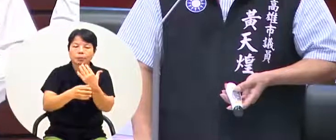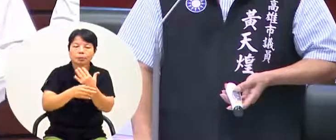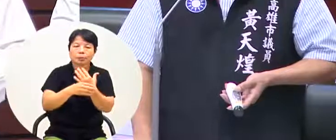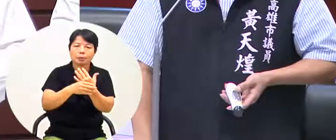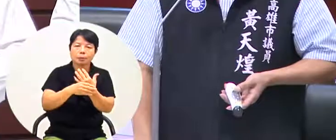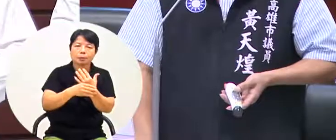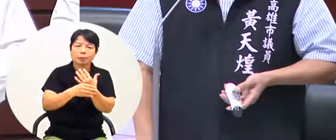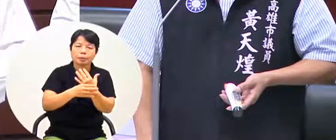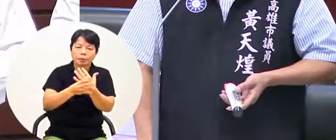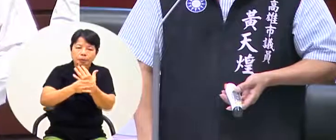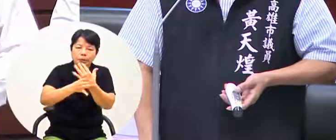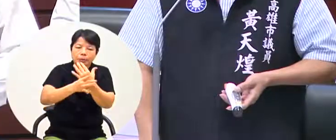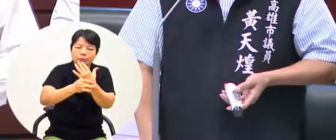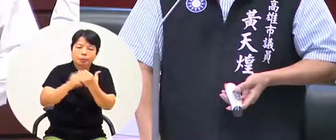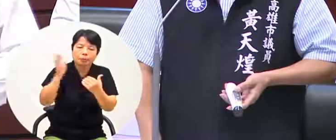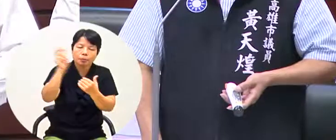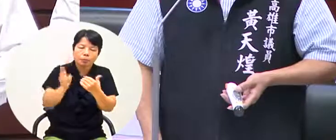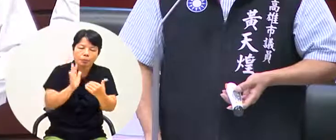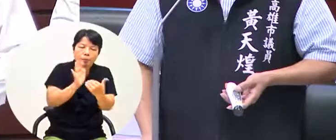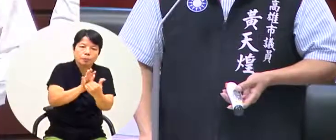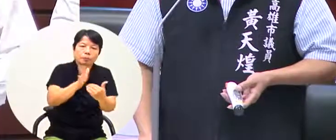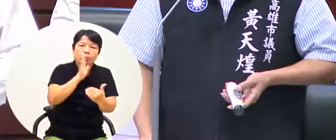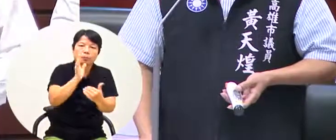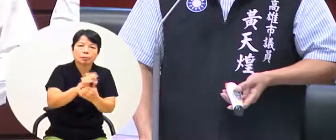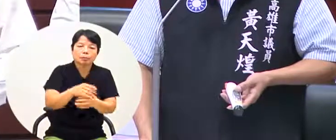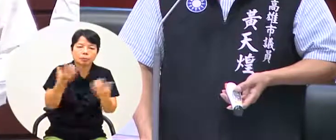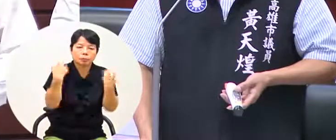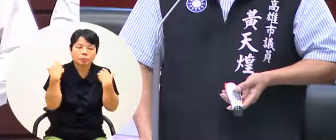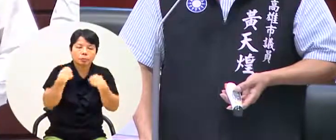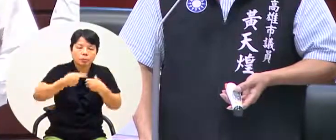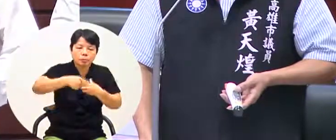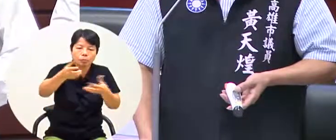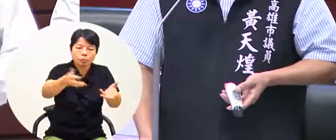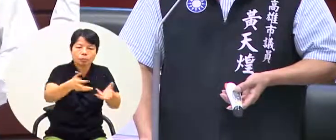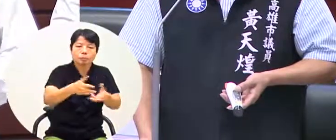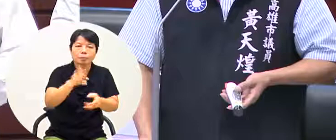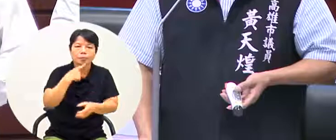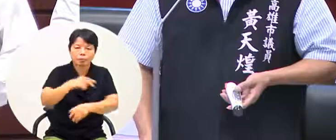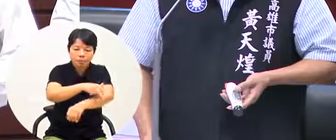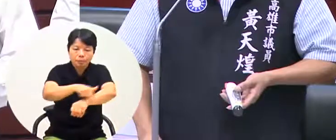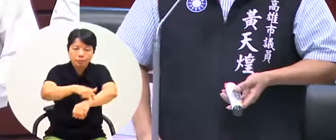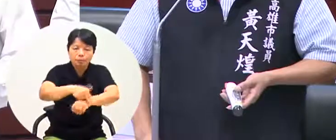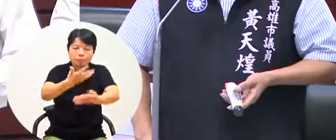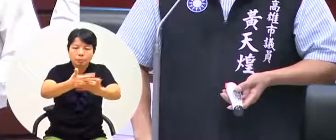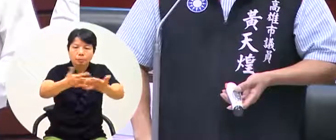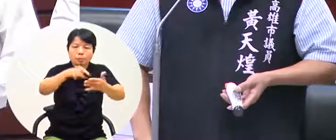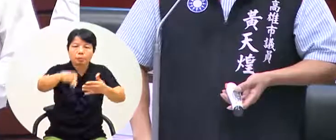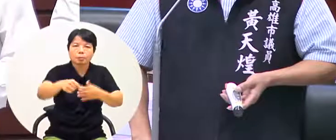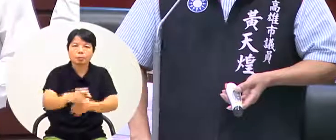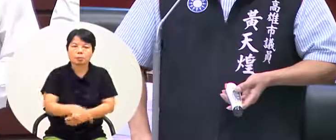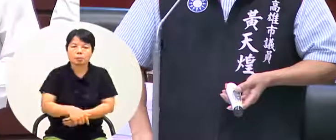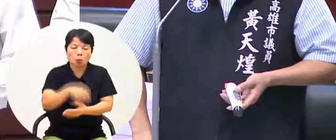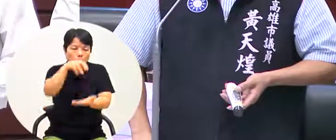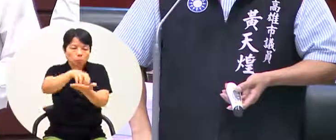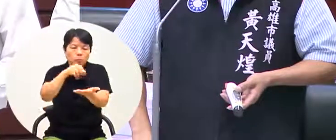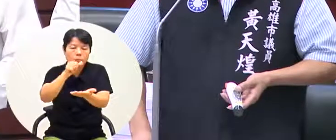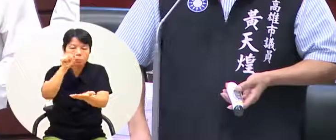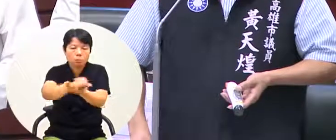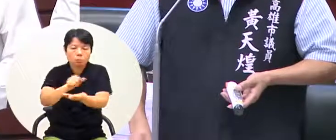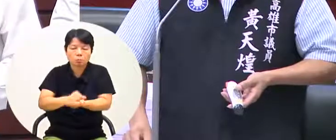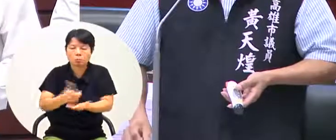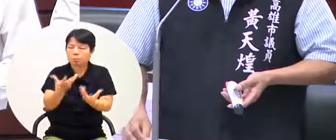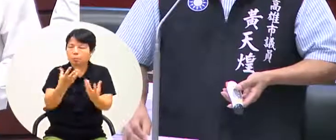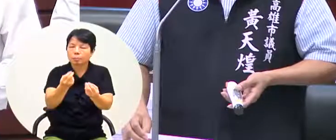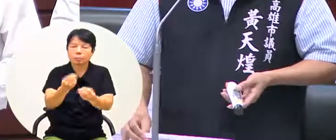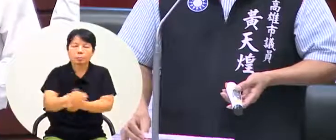责任施工。吼、哦，当时伫迄个设计图顶悬，并无去注明讲伊是几层吼，啊，但是议员的提醒，